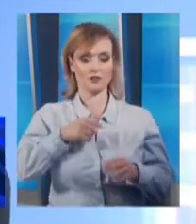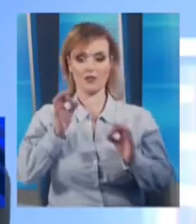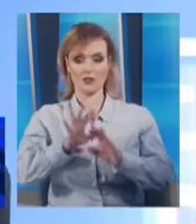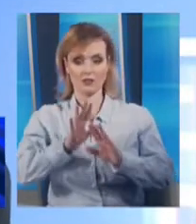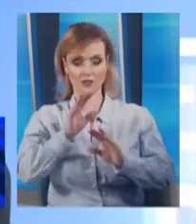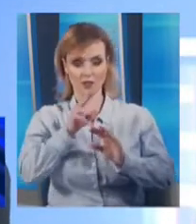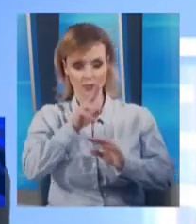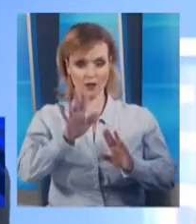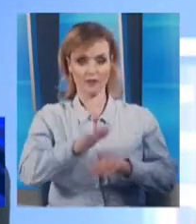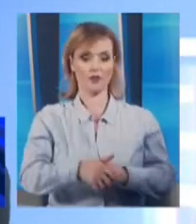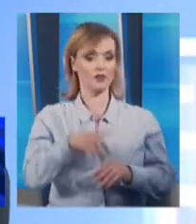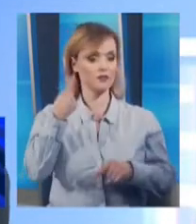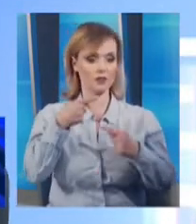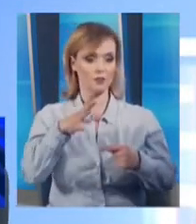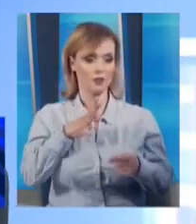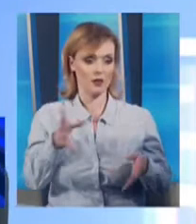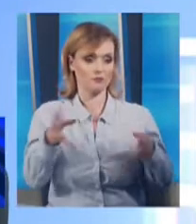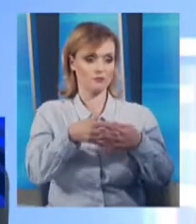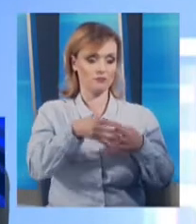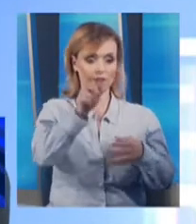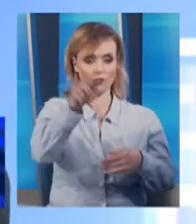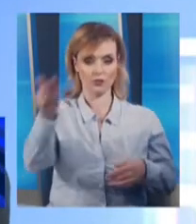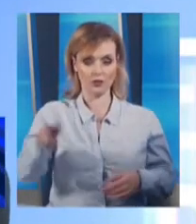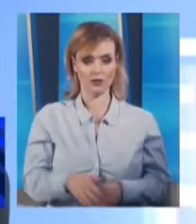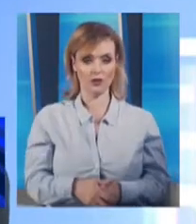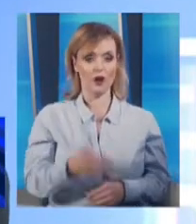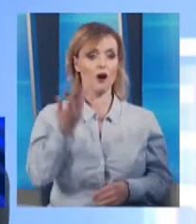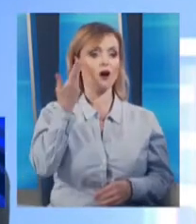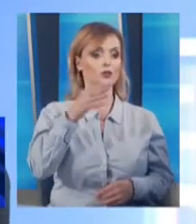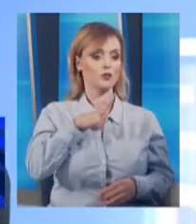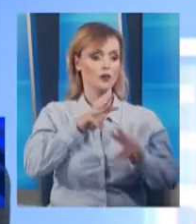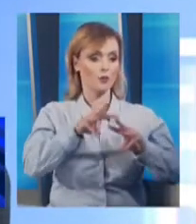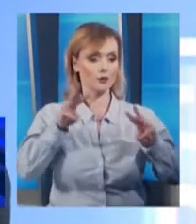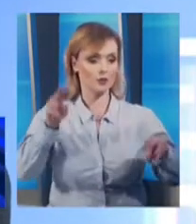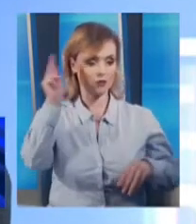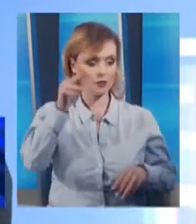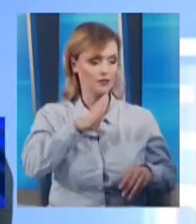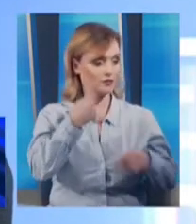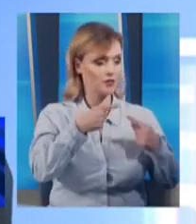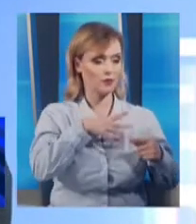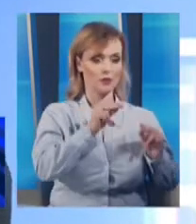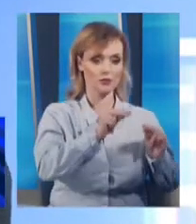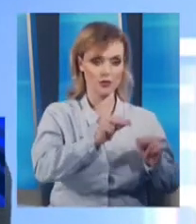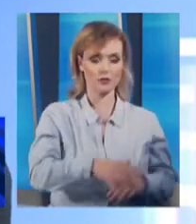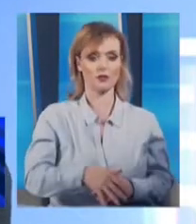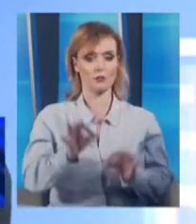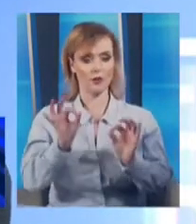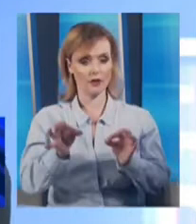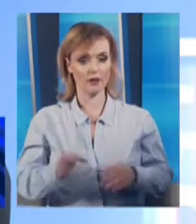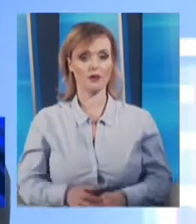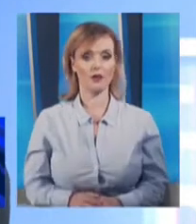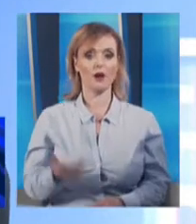printre oameni, a fost consecventă și atunci când a fost la Ministerul Educației și ulterior în calitate